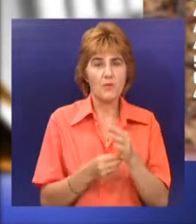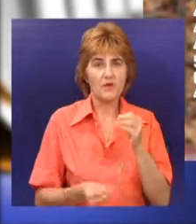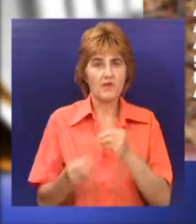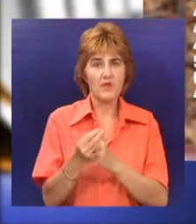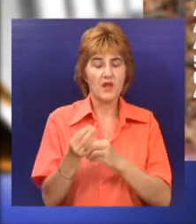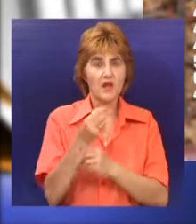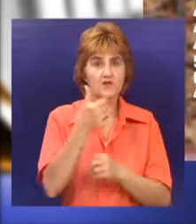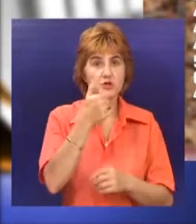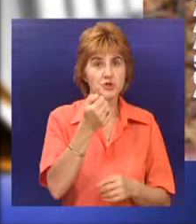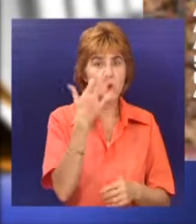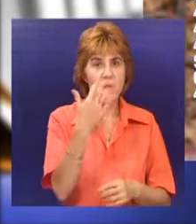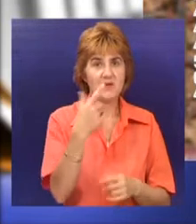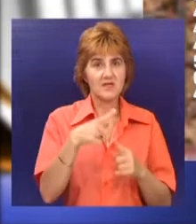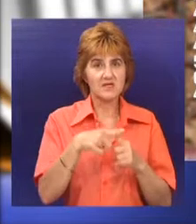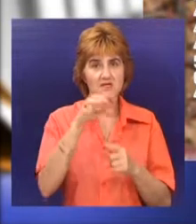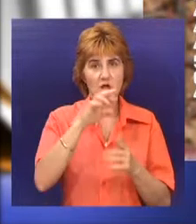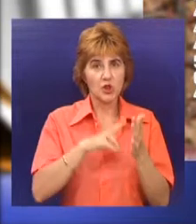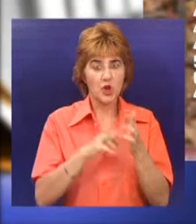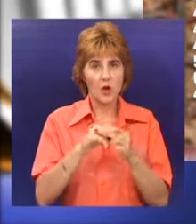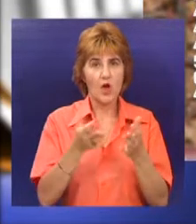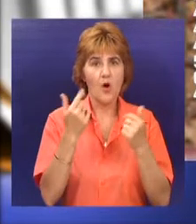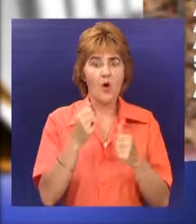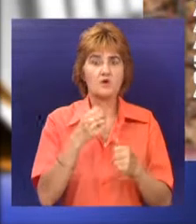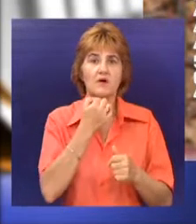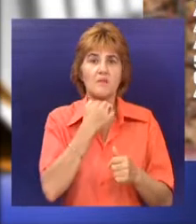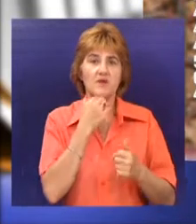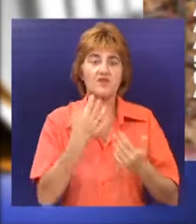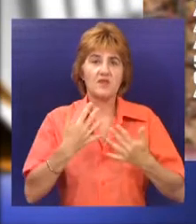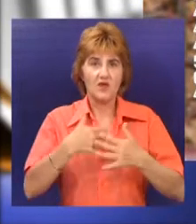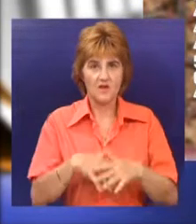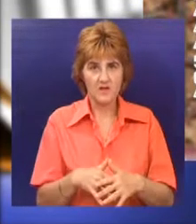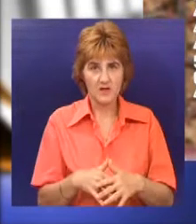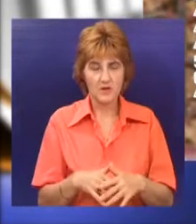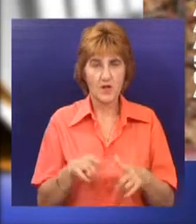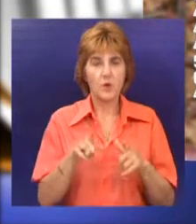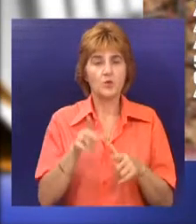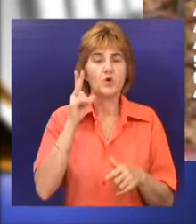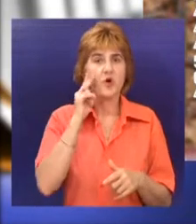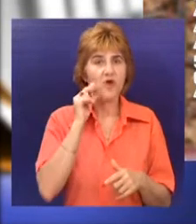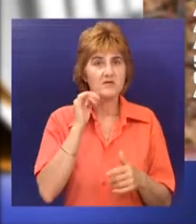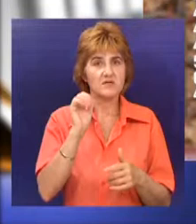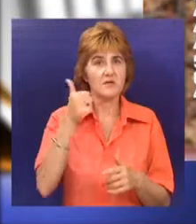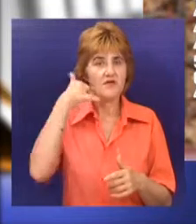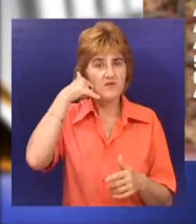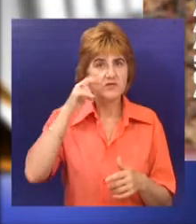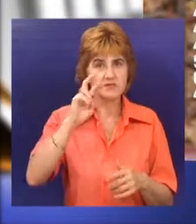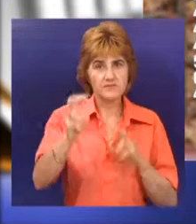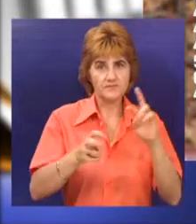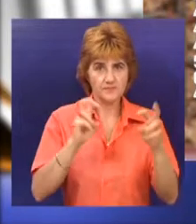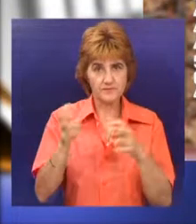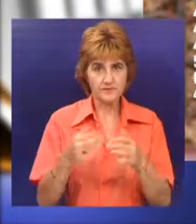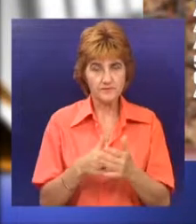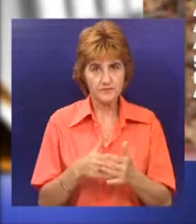najviše 150 tona. Prvi kontakt za prodaju neophodno je ostvariti sa produktnom berzom u Novom Sadu i to pozivom na jedan